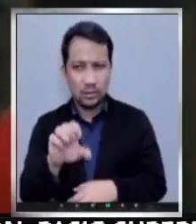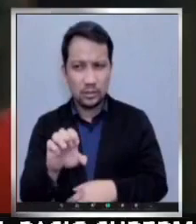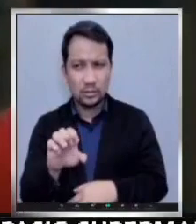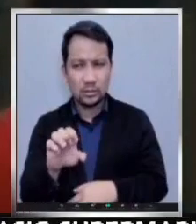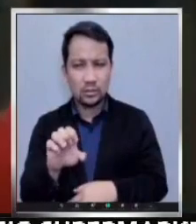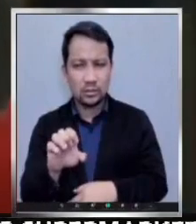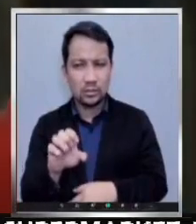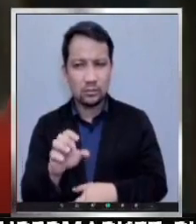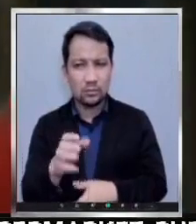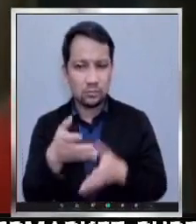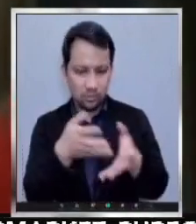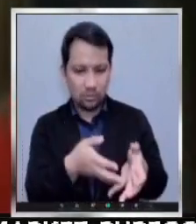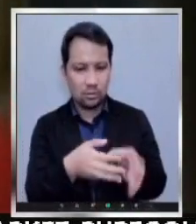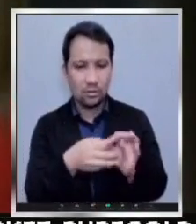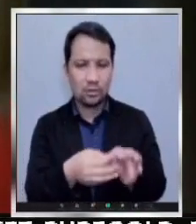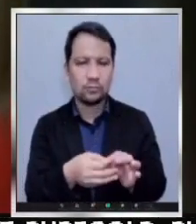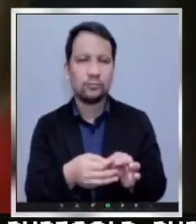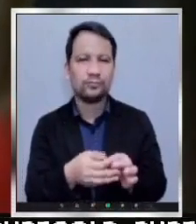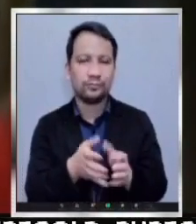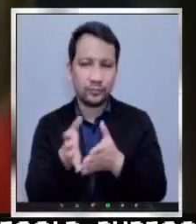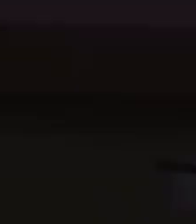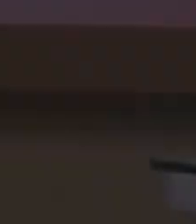naiwanan at iiwanan ko.